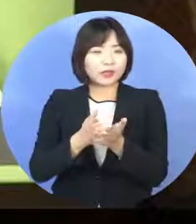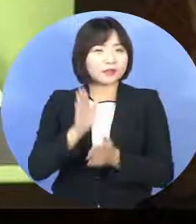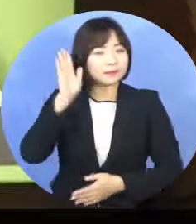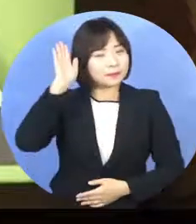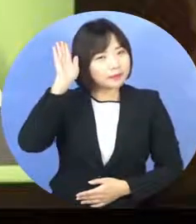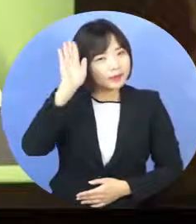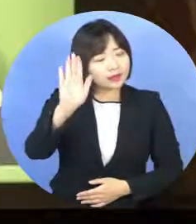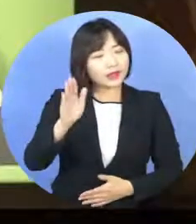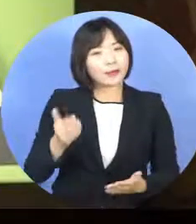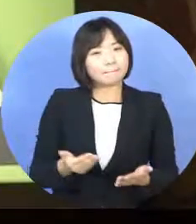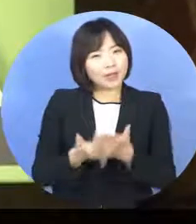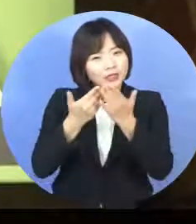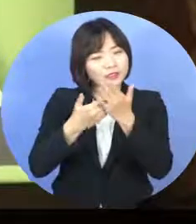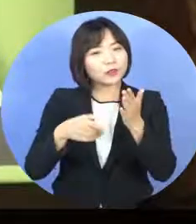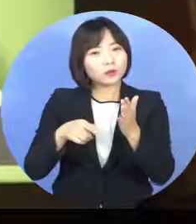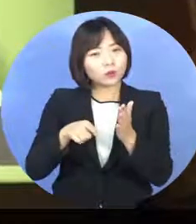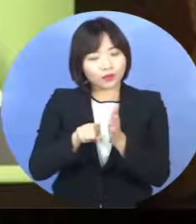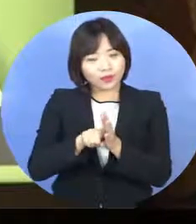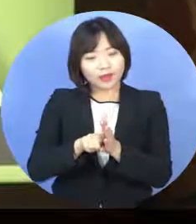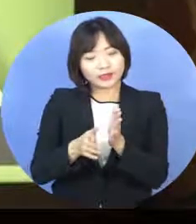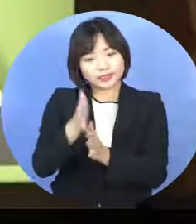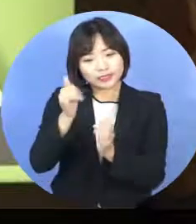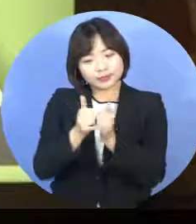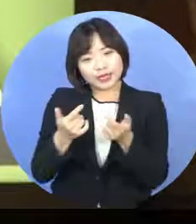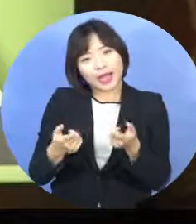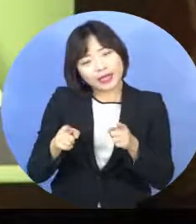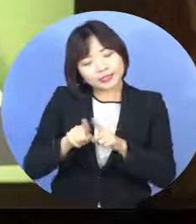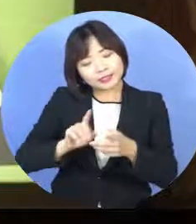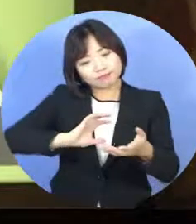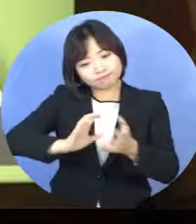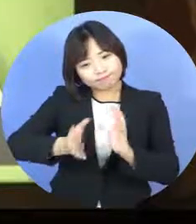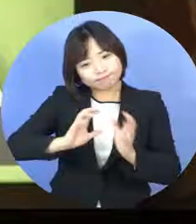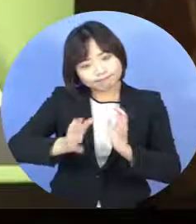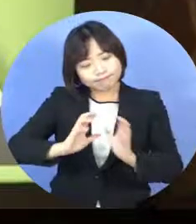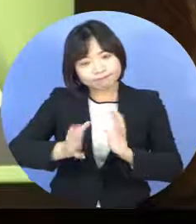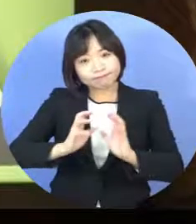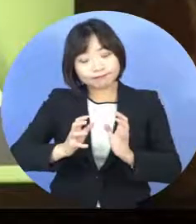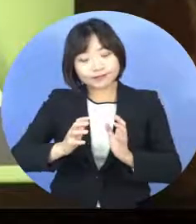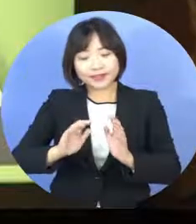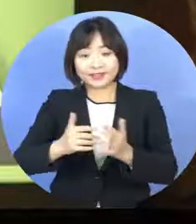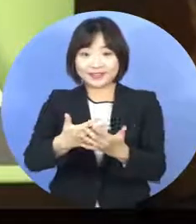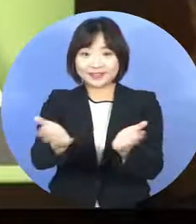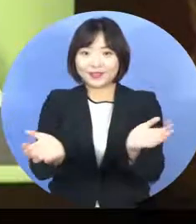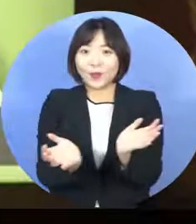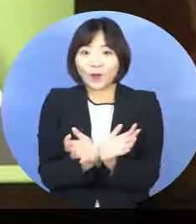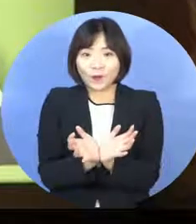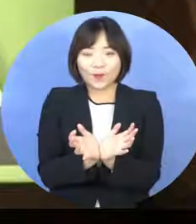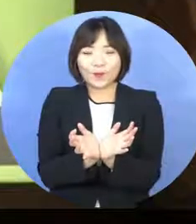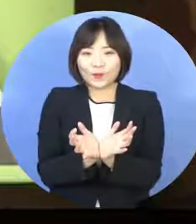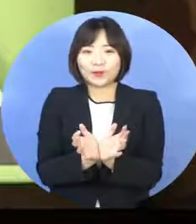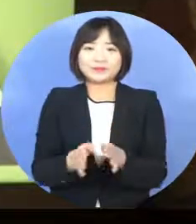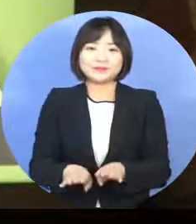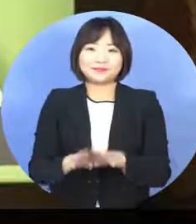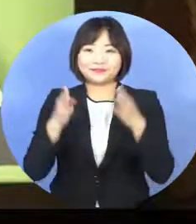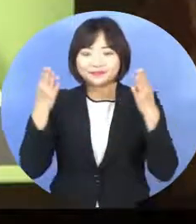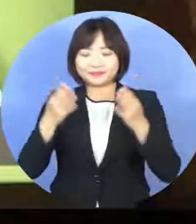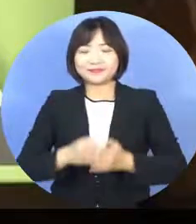천안의 미래발전상에 대해 시민들과 함께 생각하고 논의하는 2018 천안시민 원탁토론회가